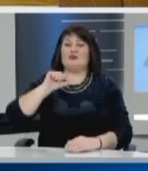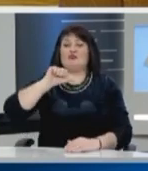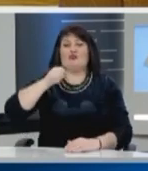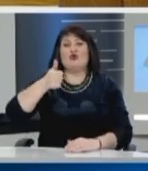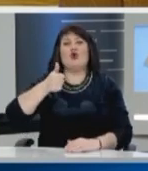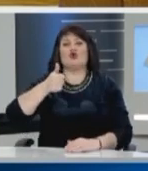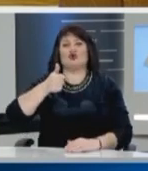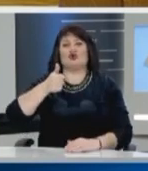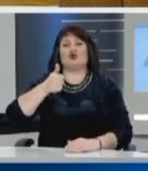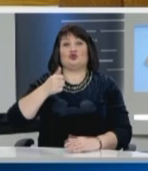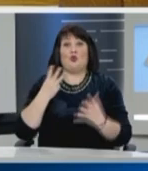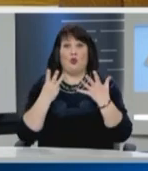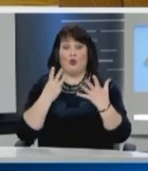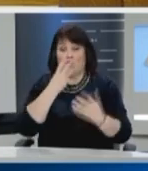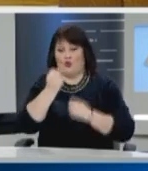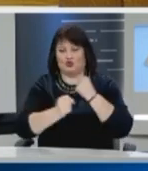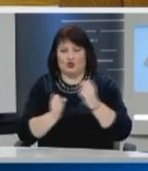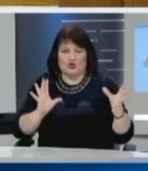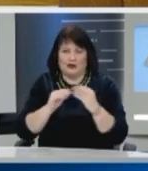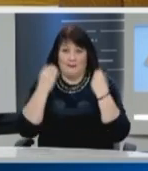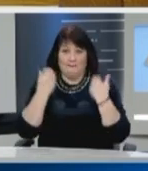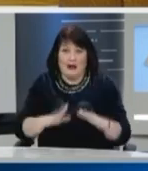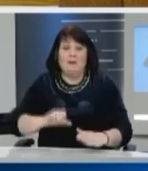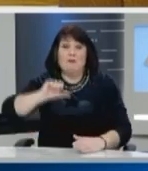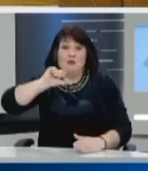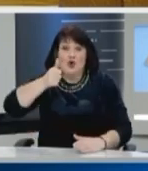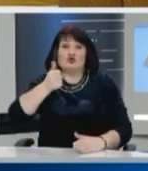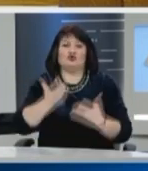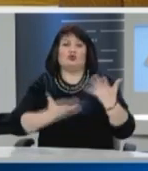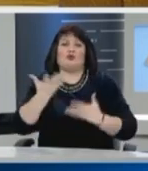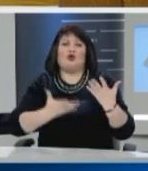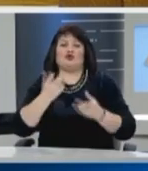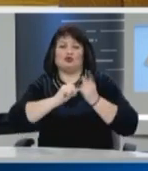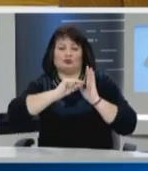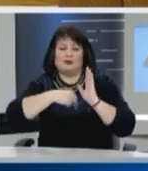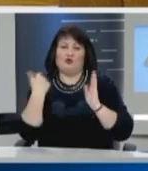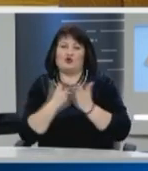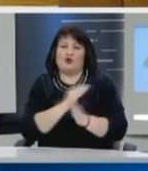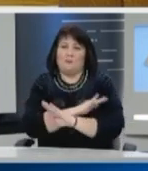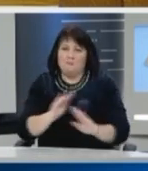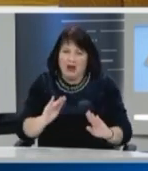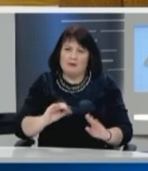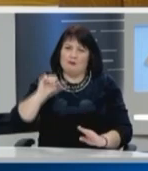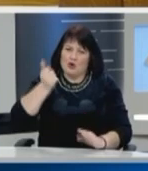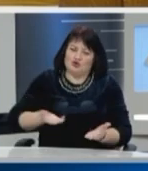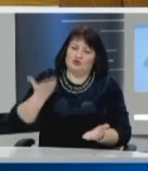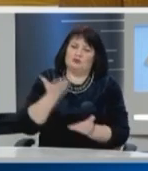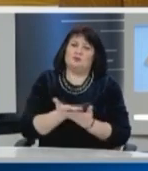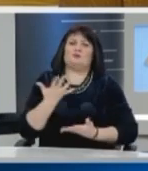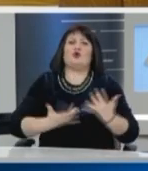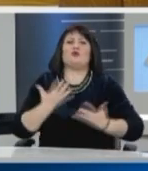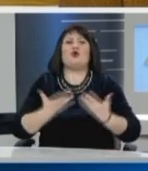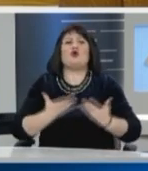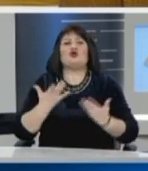πρώτος μετά από 8 ολόκληρα χρόνια μεταμνημονιακός προϋπολογισμός. Ο πρώτος προϋπολογισμός που